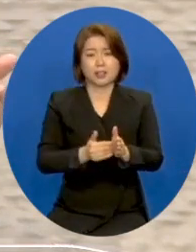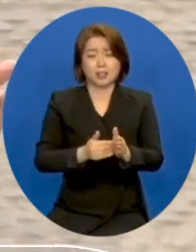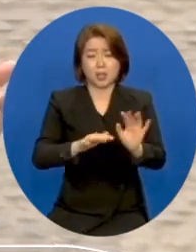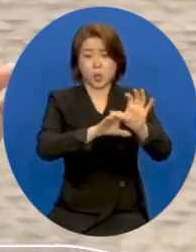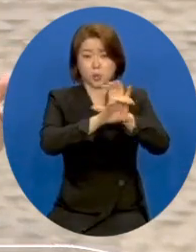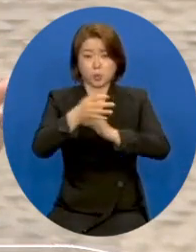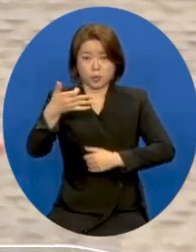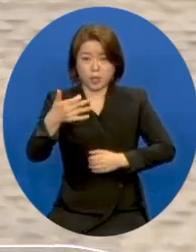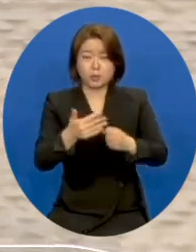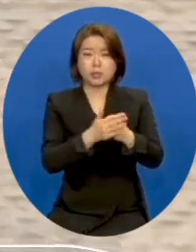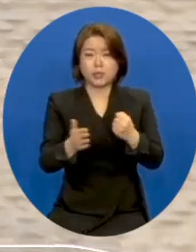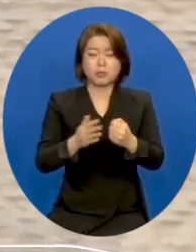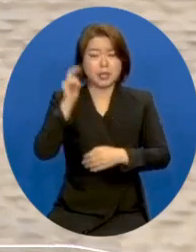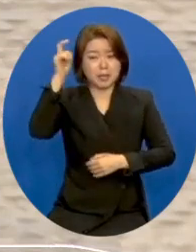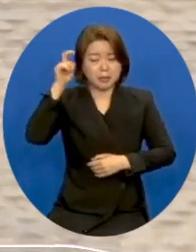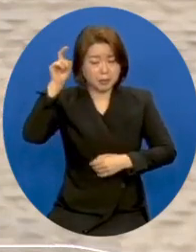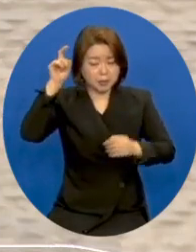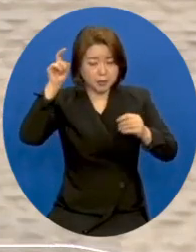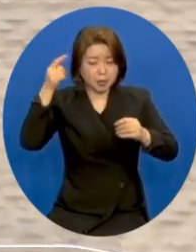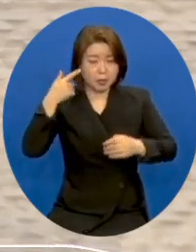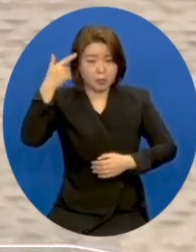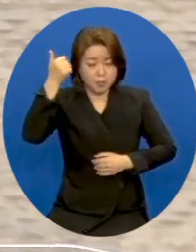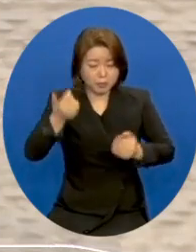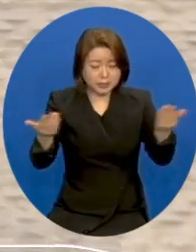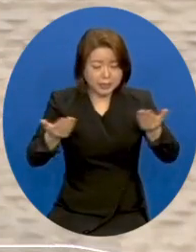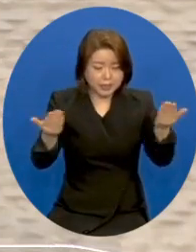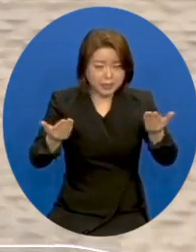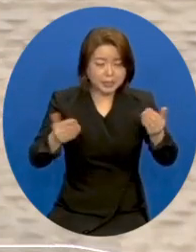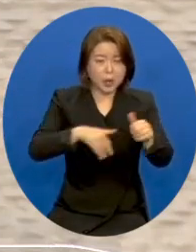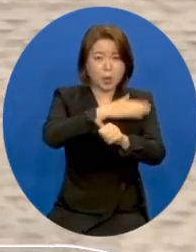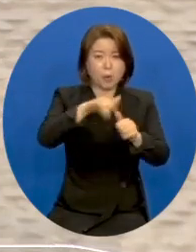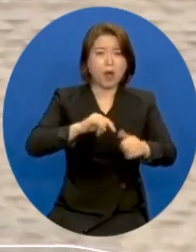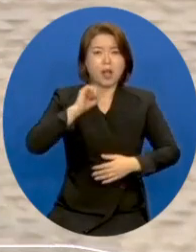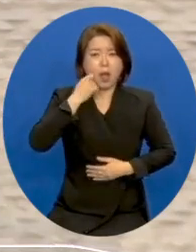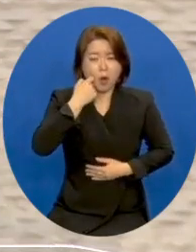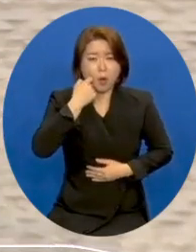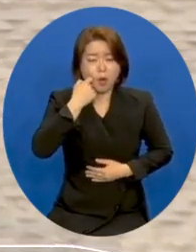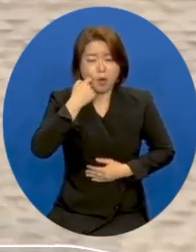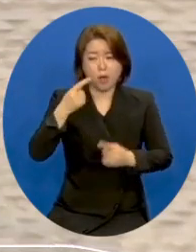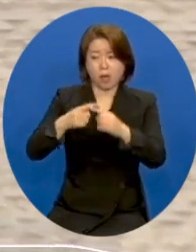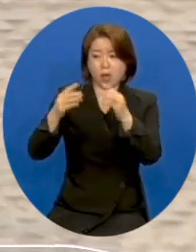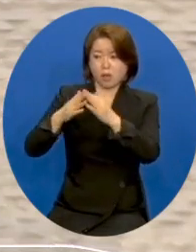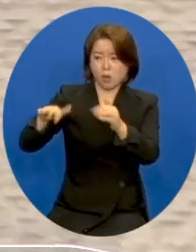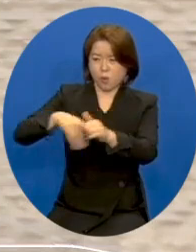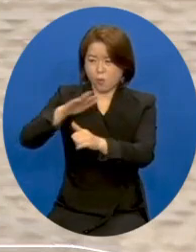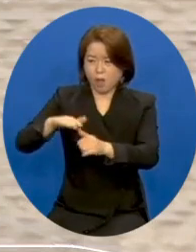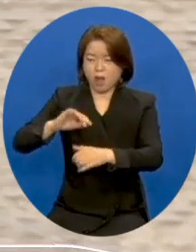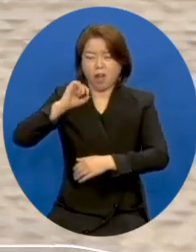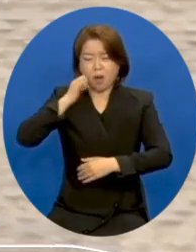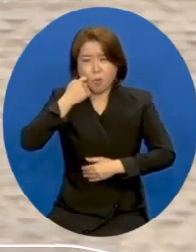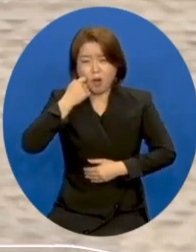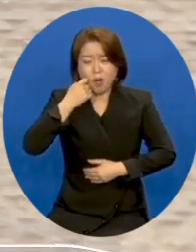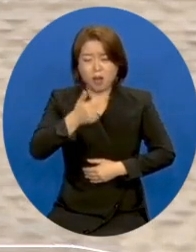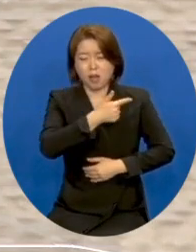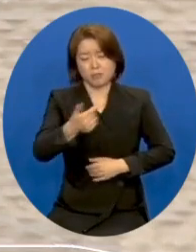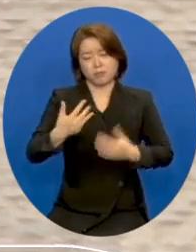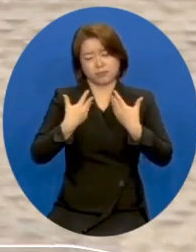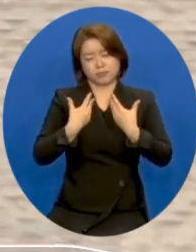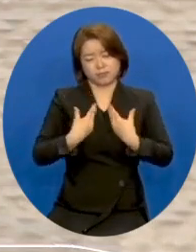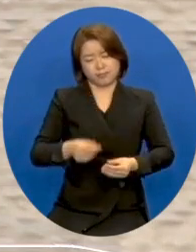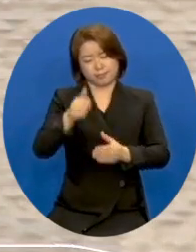코로나19로 인해서 목회 환경이 너무 어려워지고 교회가 너무 힘들어지게 되면서 큰 좌절에